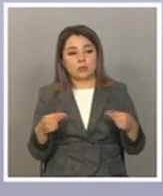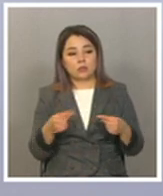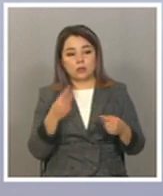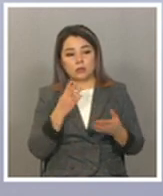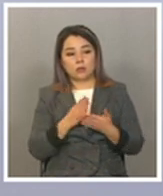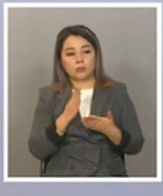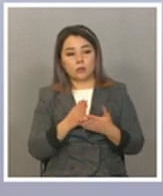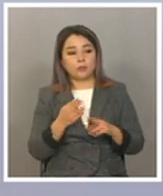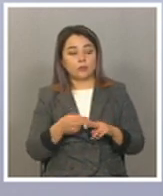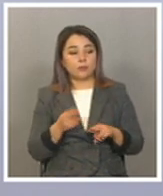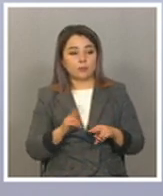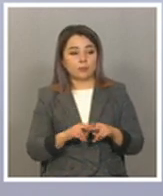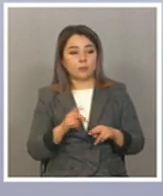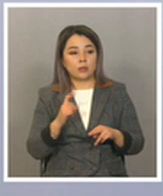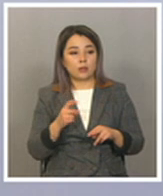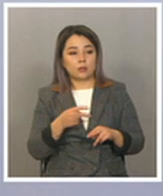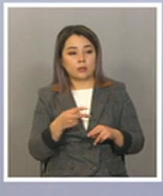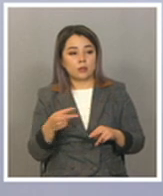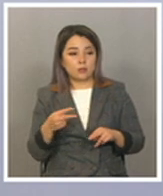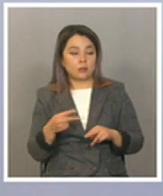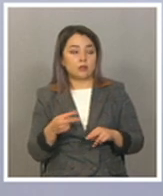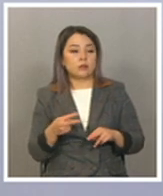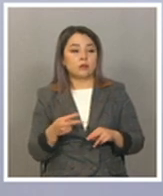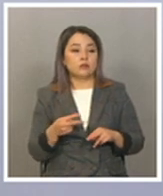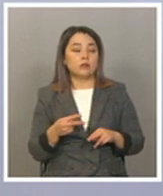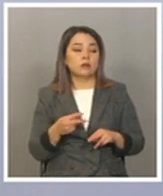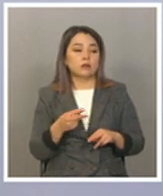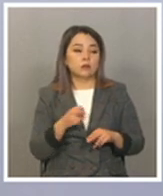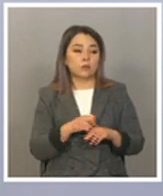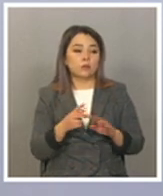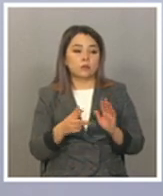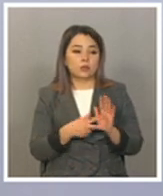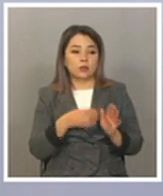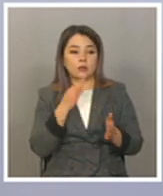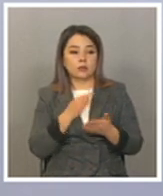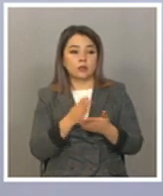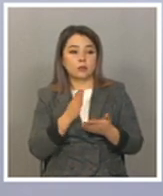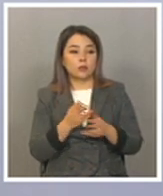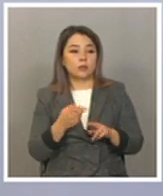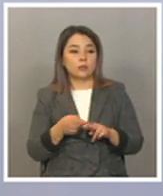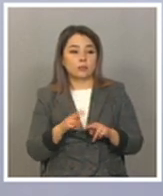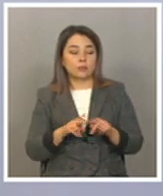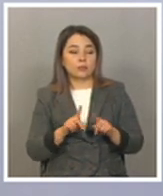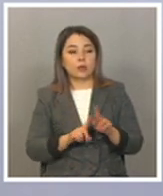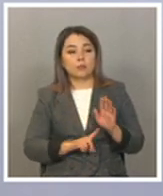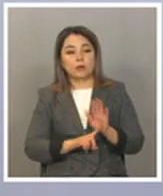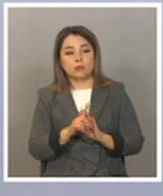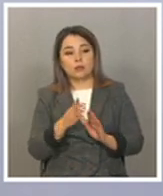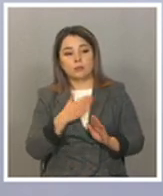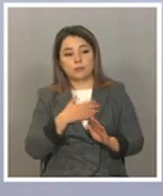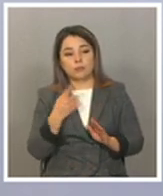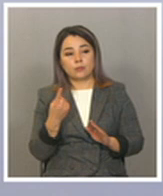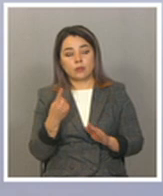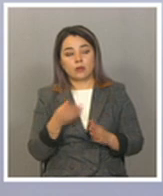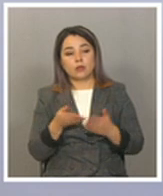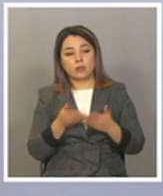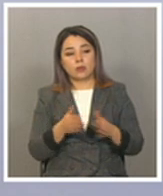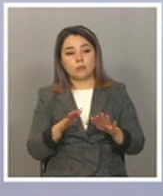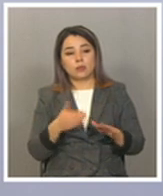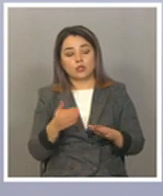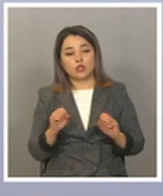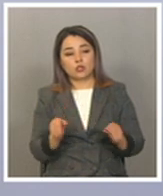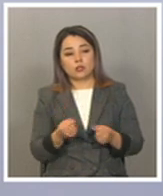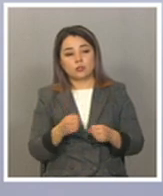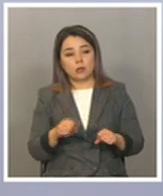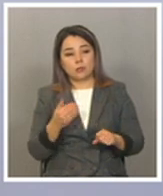Демек, х2 тең 18-ді жауапқа алады екеміз. Бұл жерде бастапқыда біз бірінші кеменің жылдамдығын